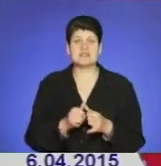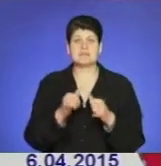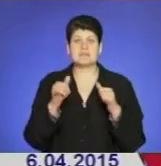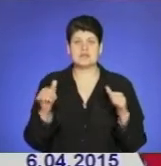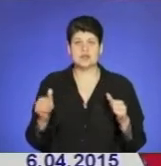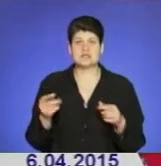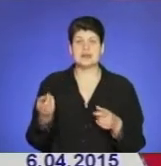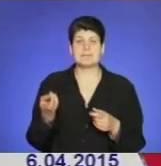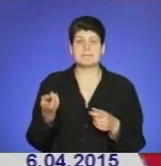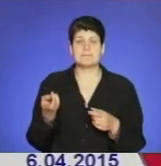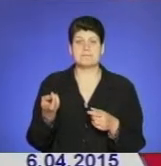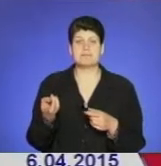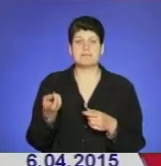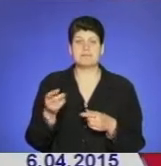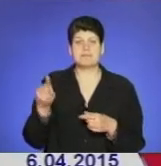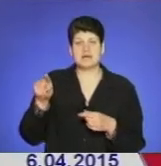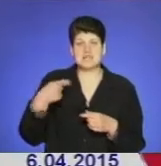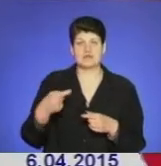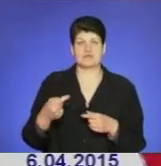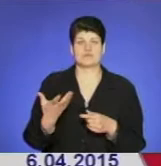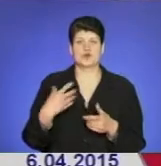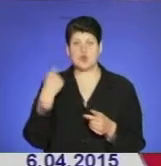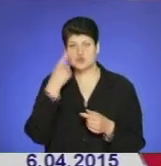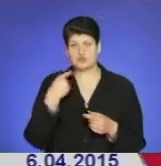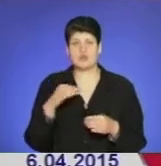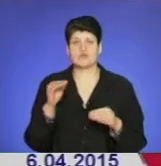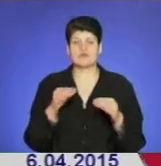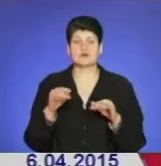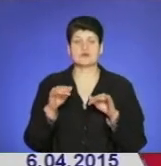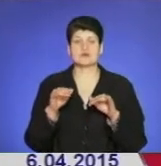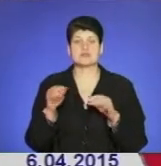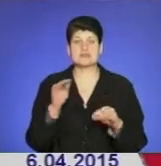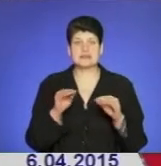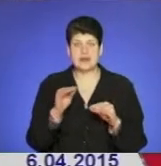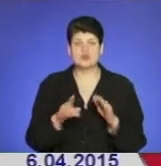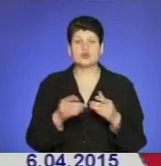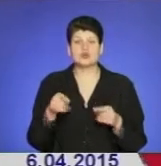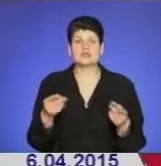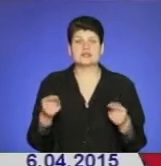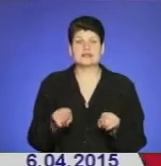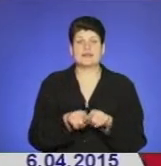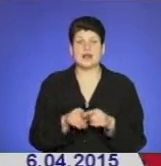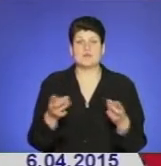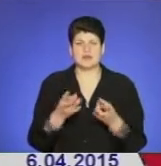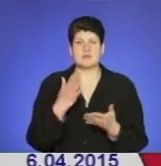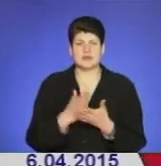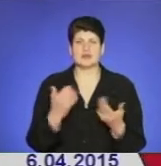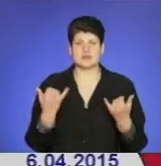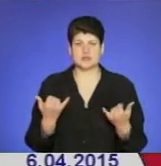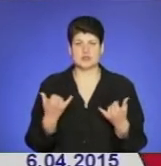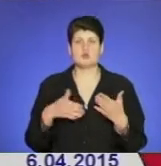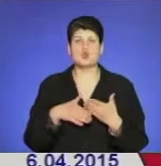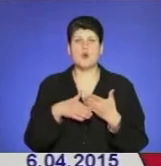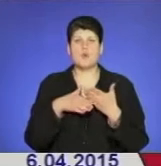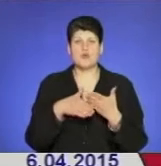збільшується призов особового складу, також розпочався призов строковиків, тому така потреба є наразі, щоб